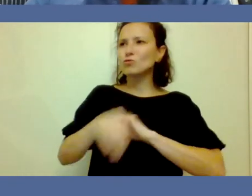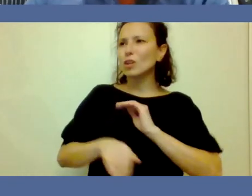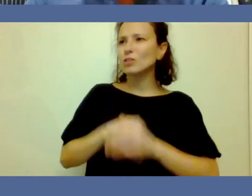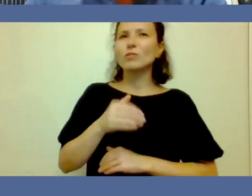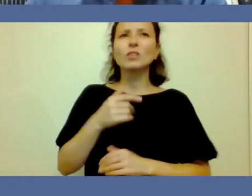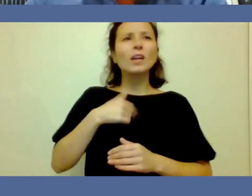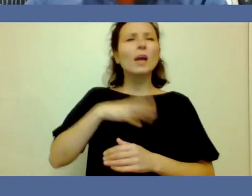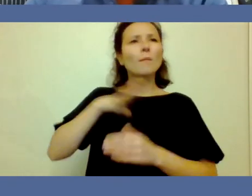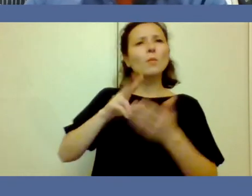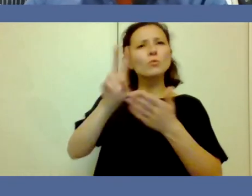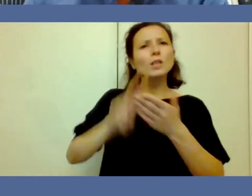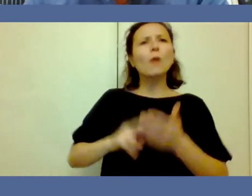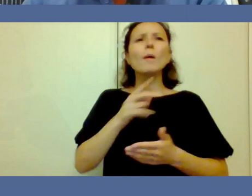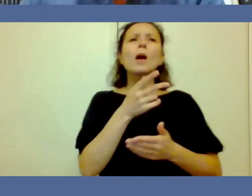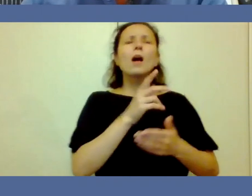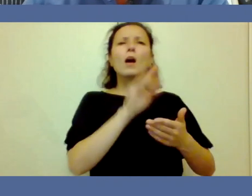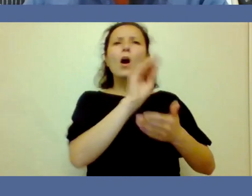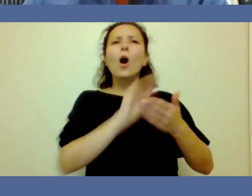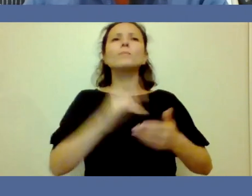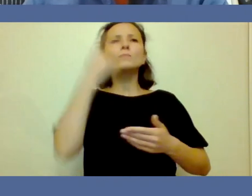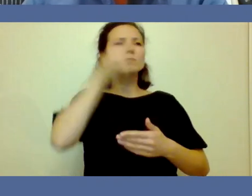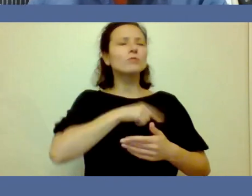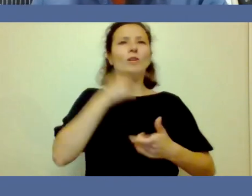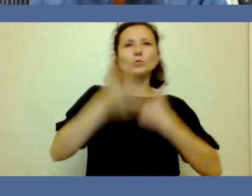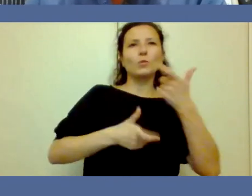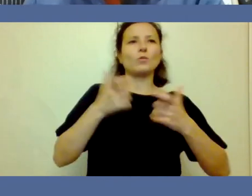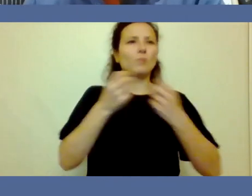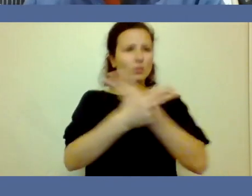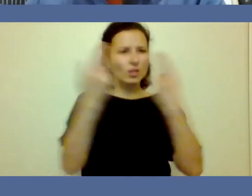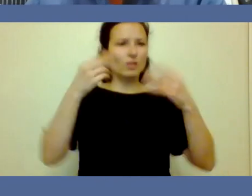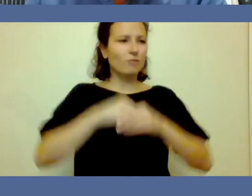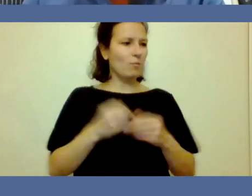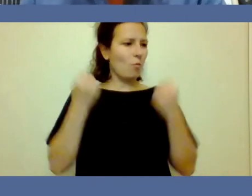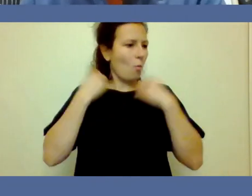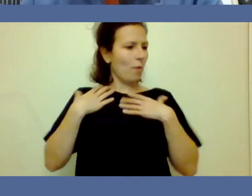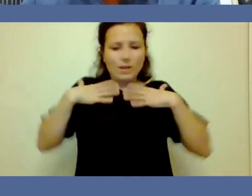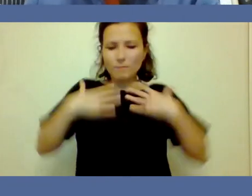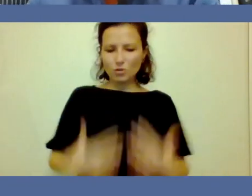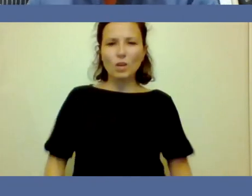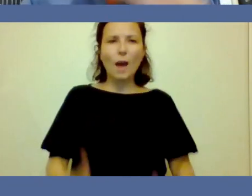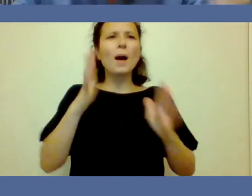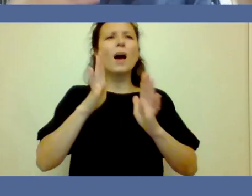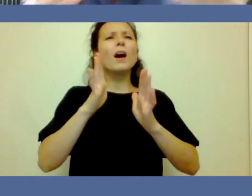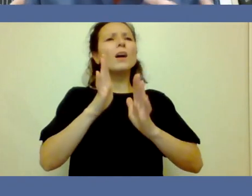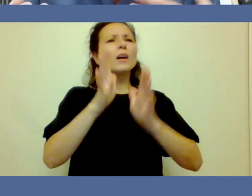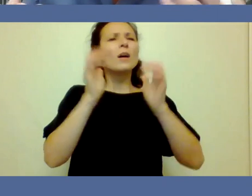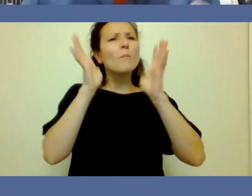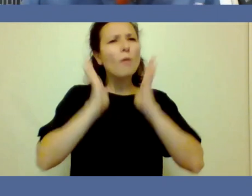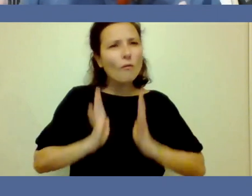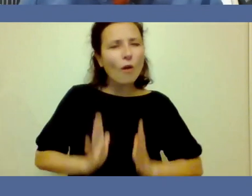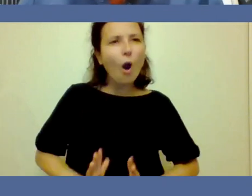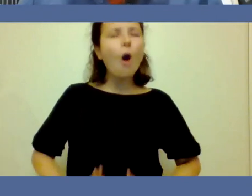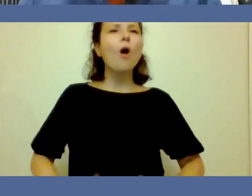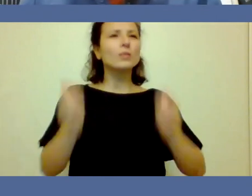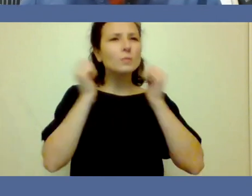wypowiedź psychologa, zrób sobie dzień w piżamie, czyli zwolnij, pozwól sobie na to, żeby się